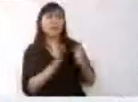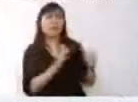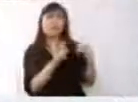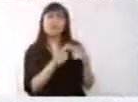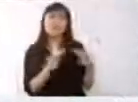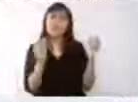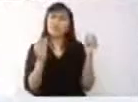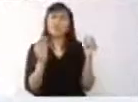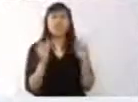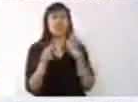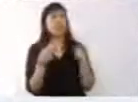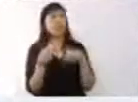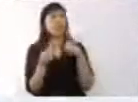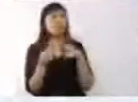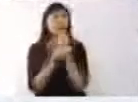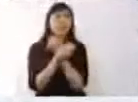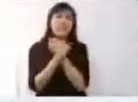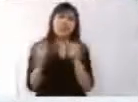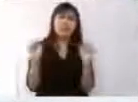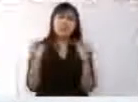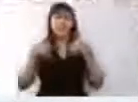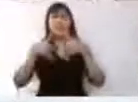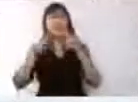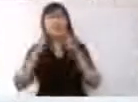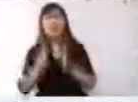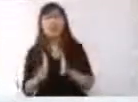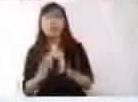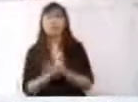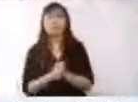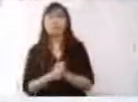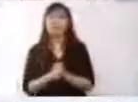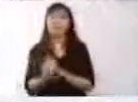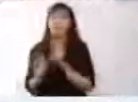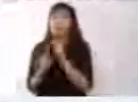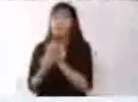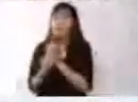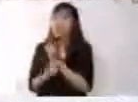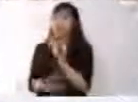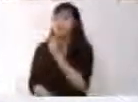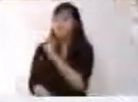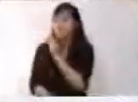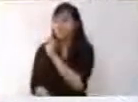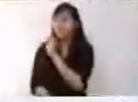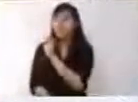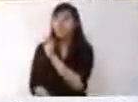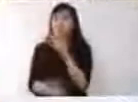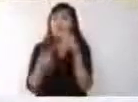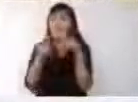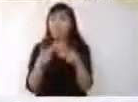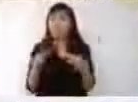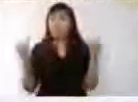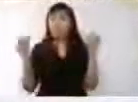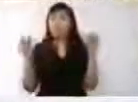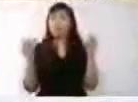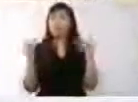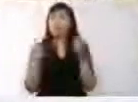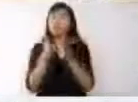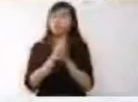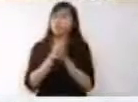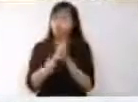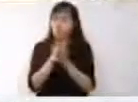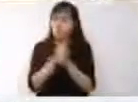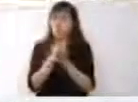ng maraming mga precautions para po sa kaligtasan ng mga atleta, mga athletes po natin at ng